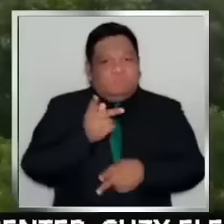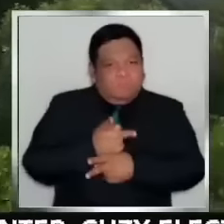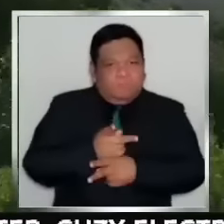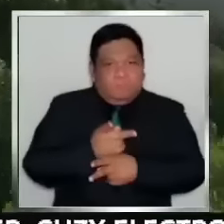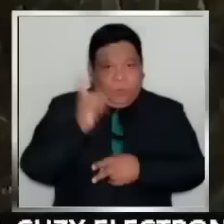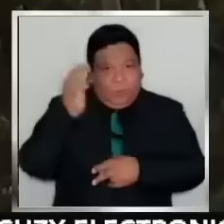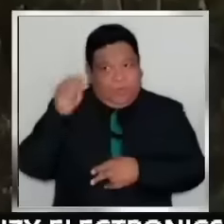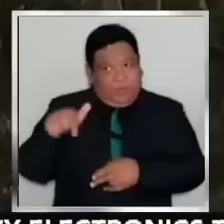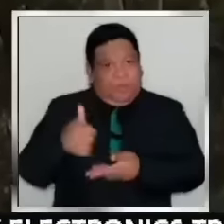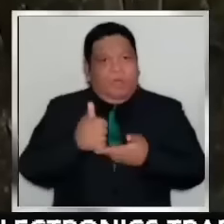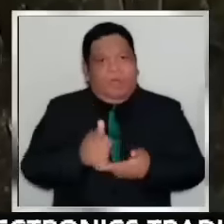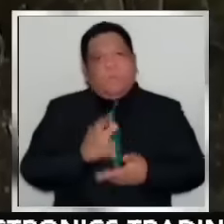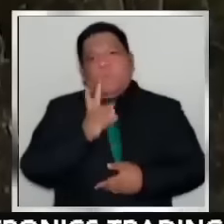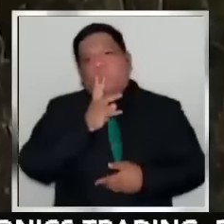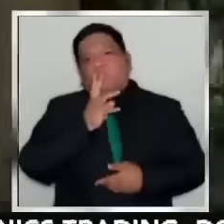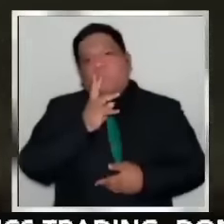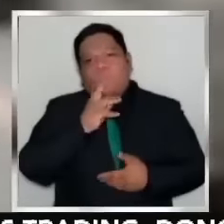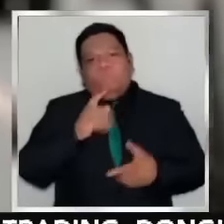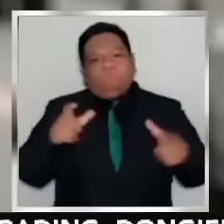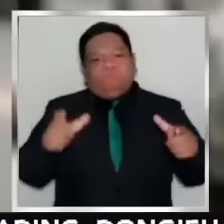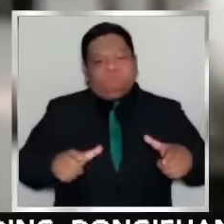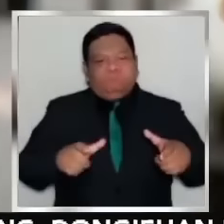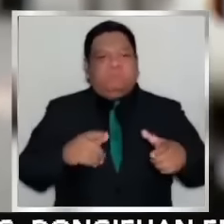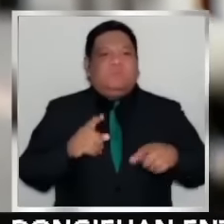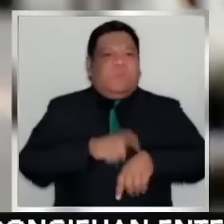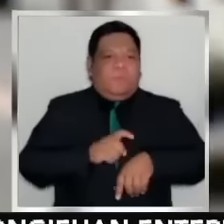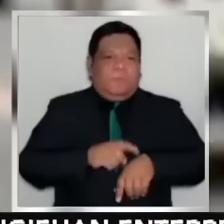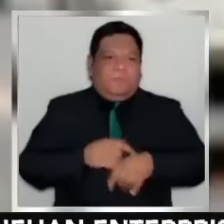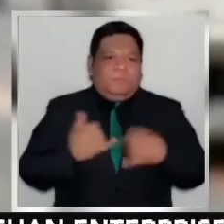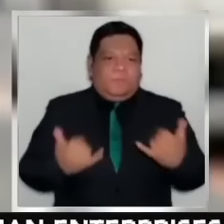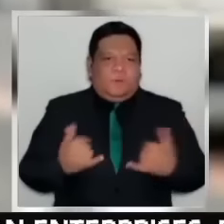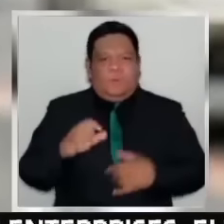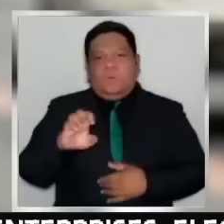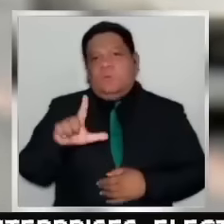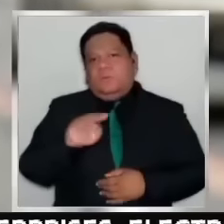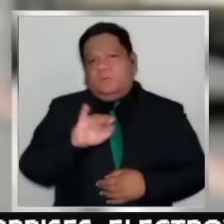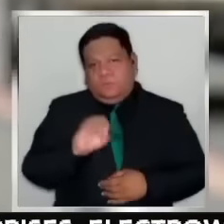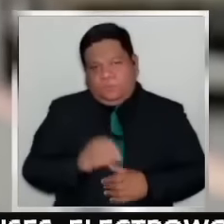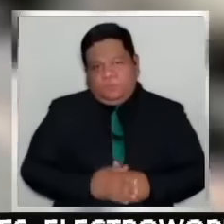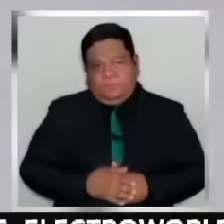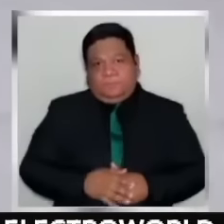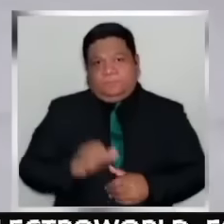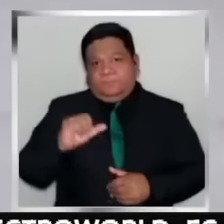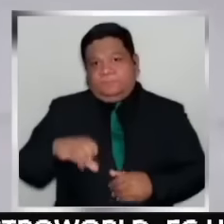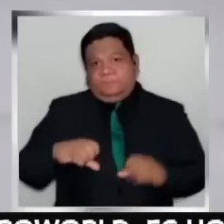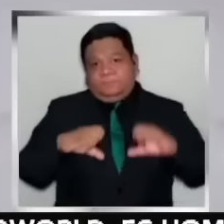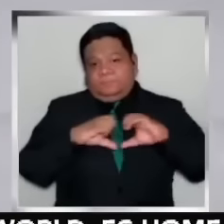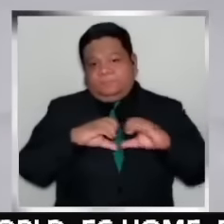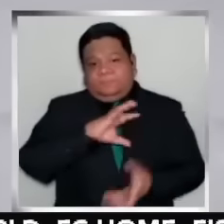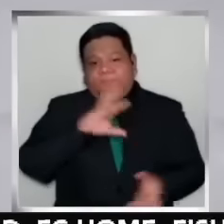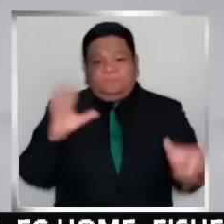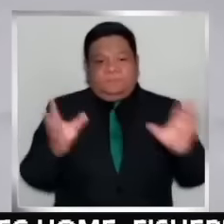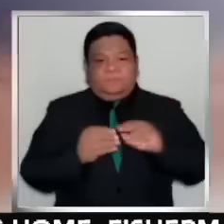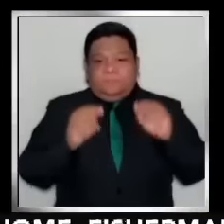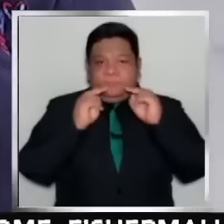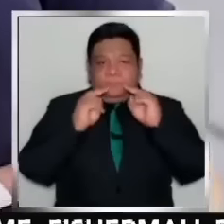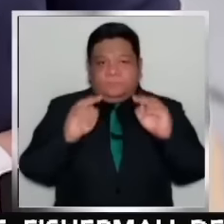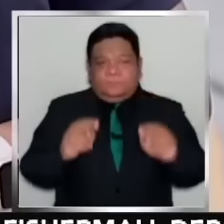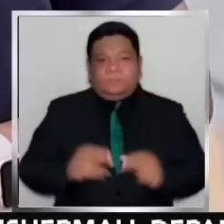sa panahon ng El Nino. Para sa GMA Integrated News, ako si Mariz Umali. Sandra Aguinaldo,